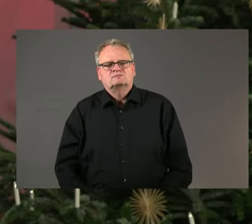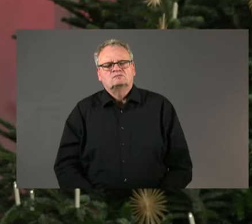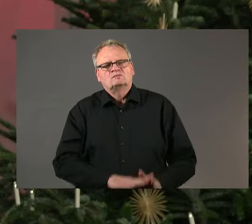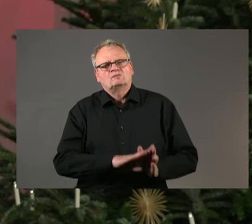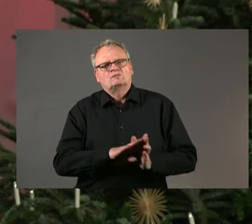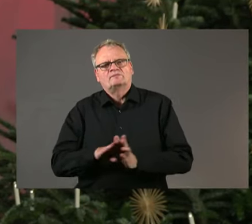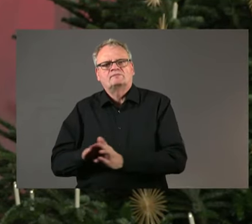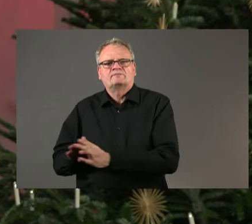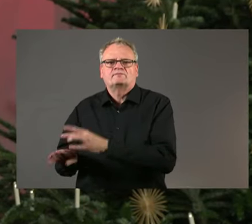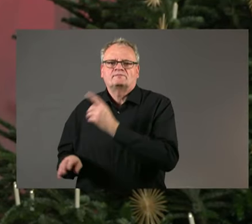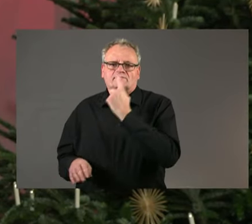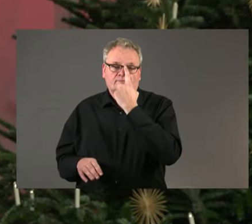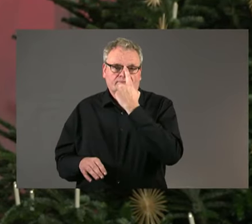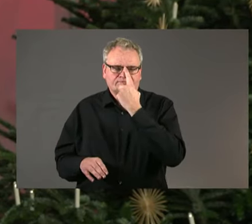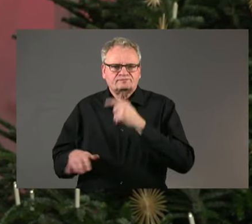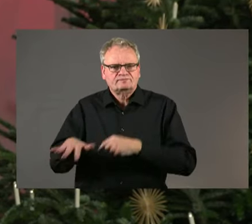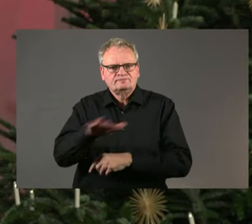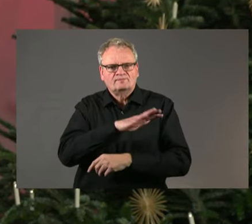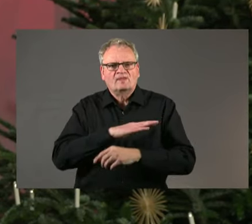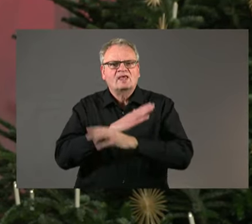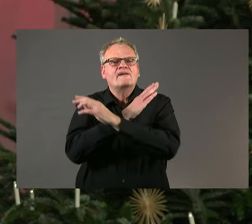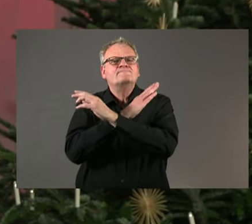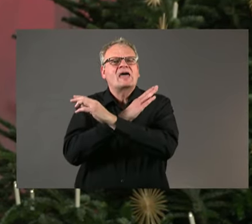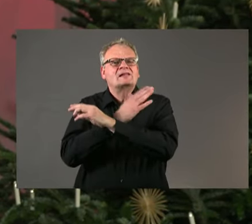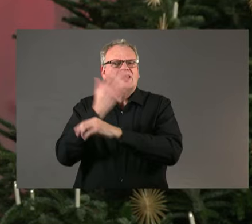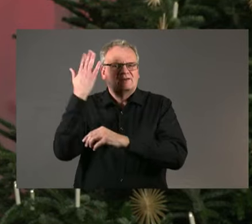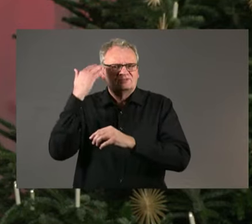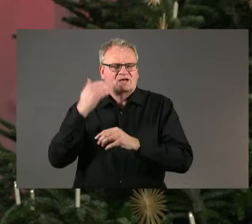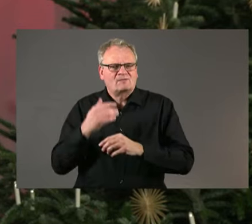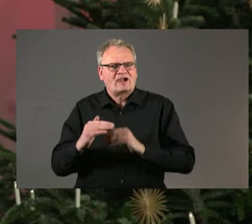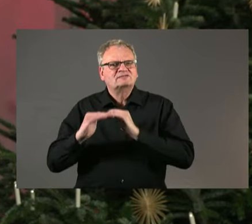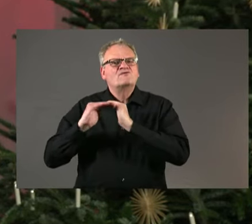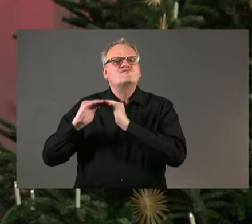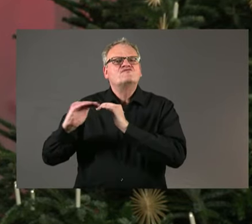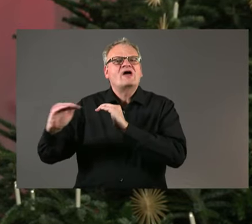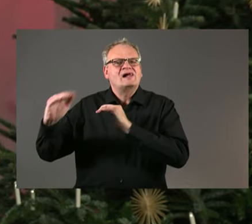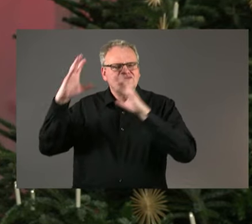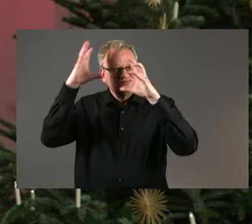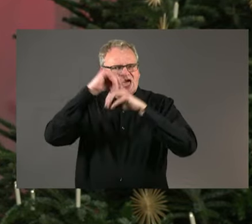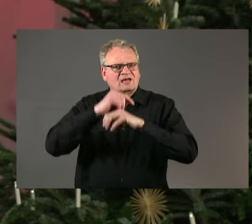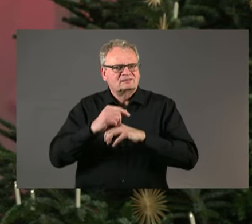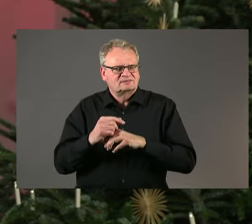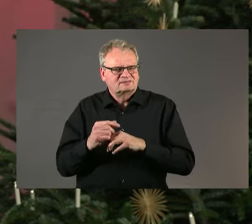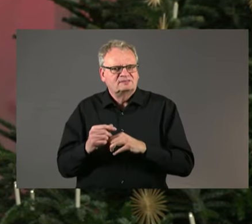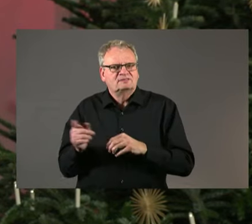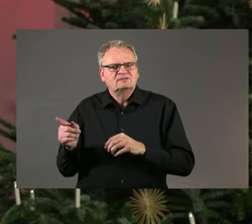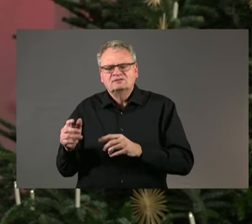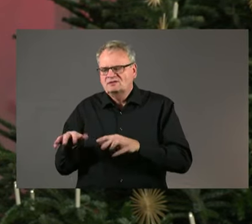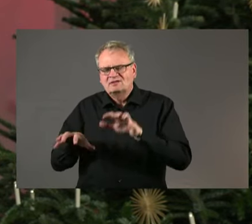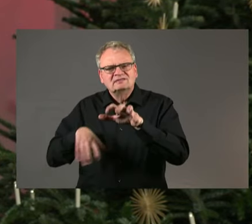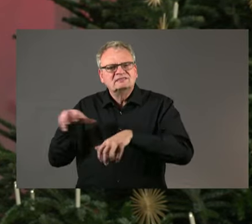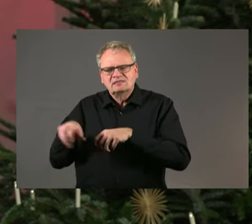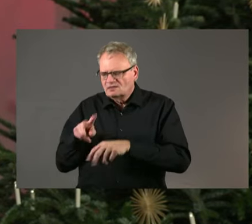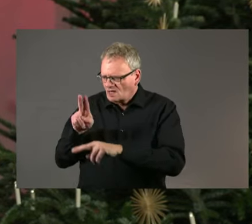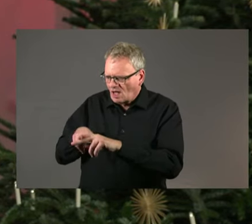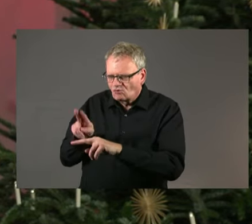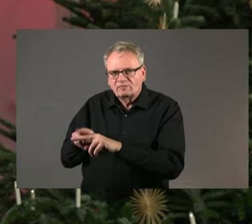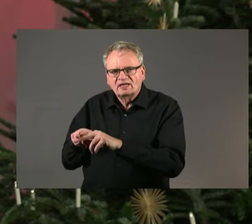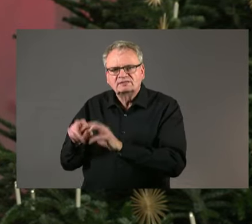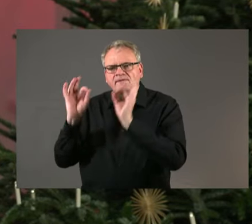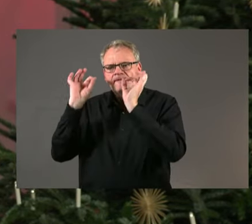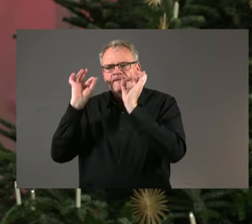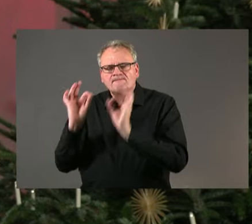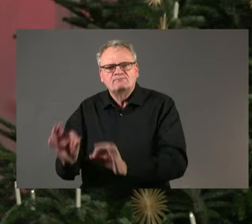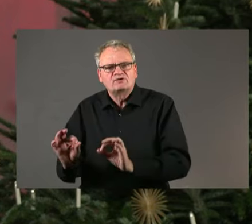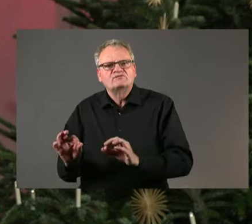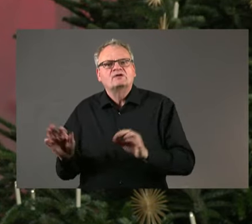In der Gegend von Bethlehem waren Hirten draußen auf den Feldern. Sie hielten in der Nacht Wache bei ihrer Herde. Auf einmal